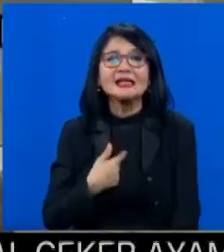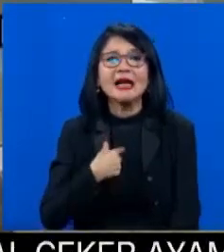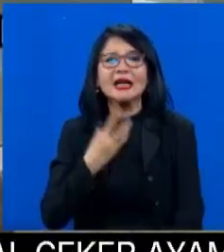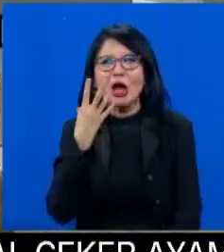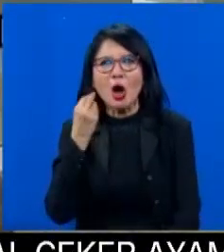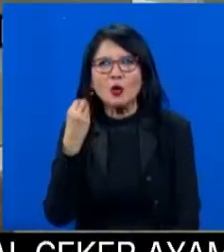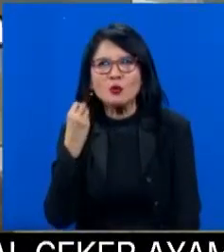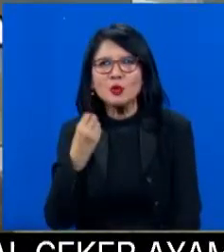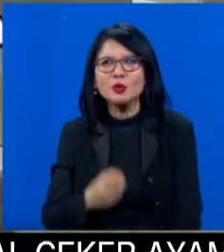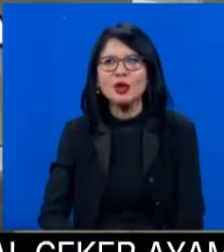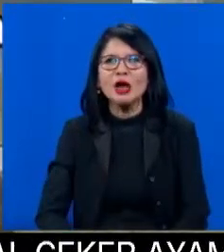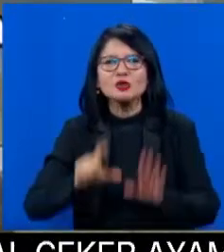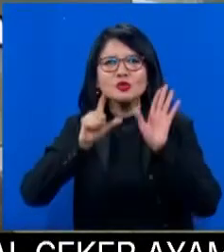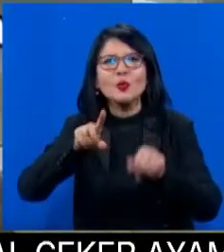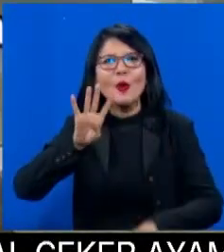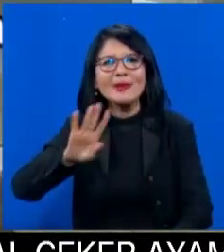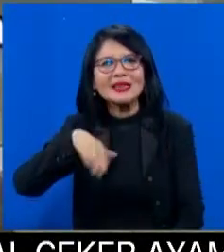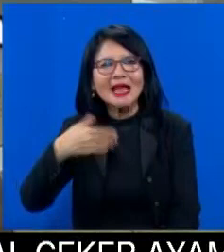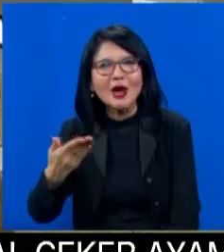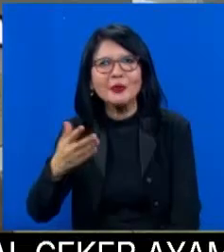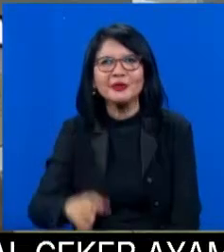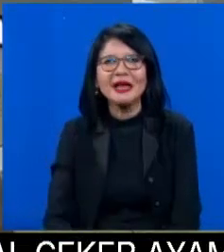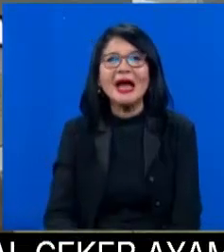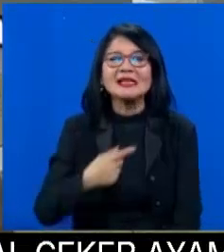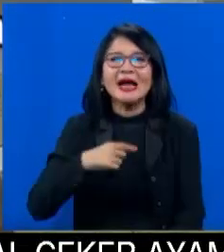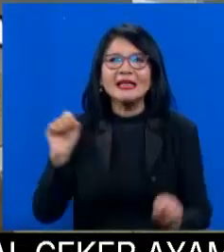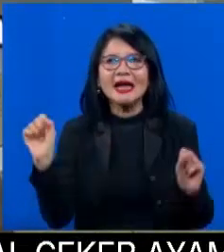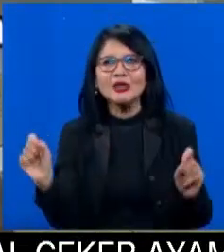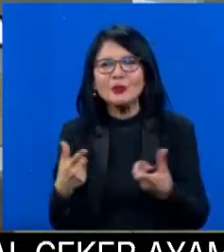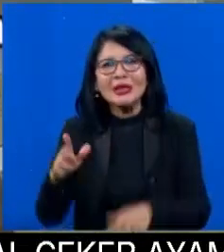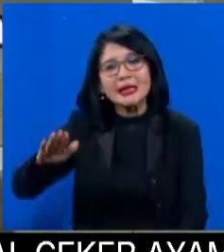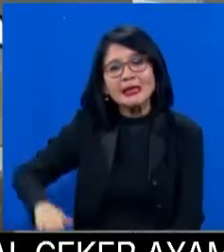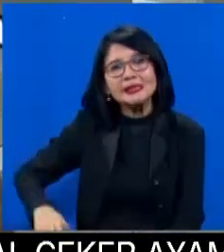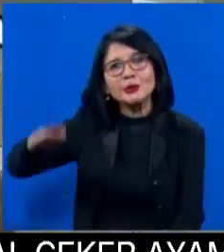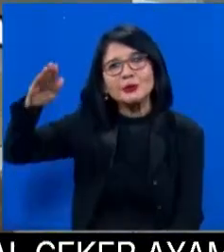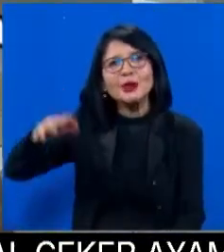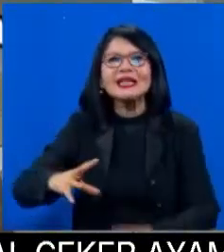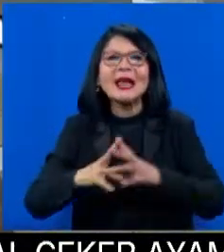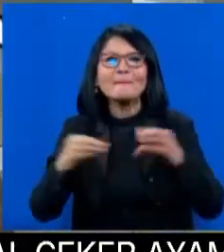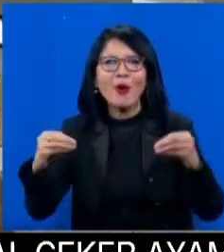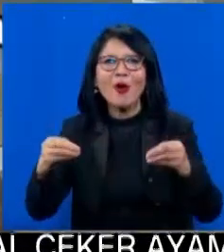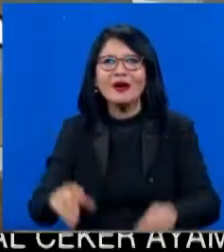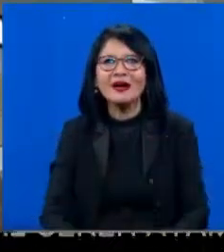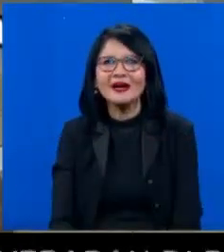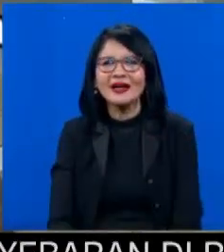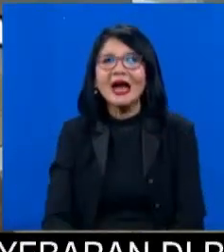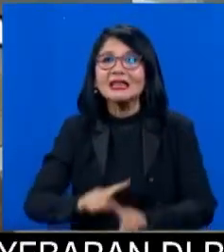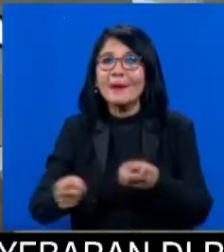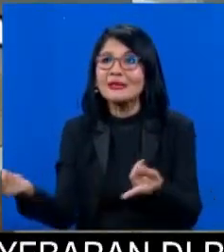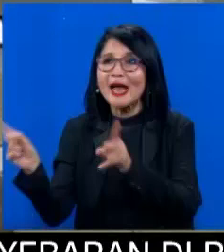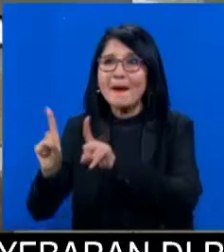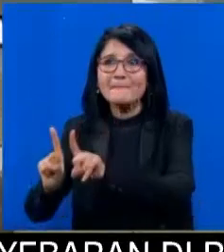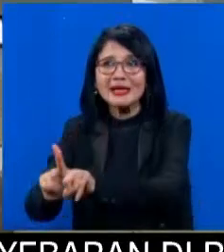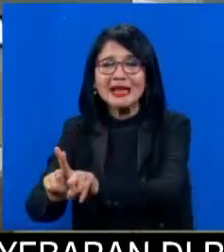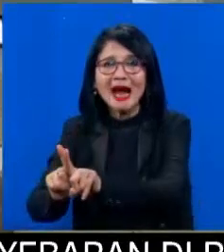74 jaar oud. Ja, en ik leef van klein door in Depok. Tot ik oud ben,